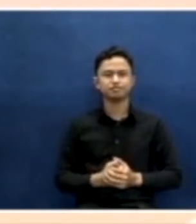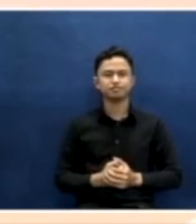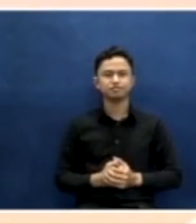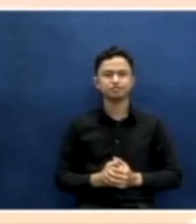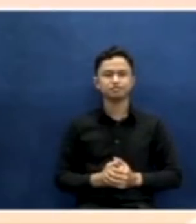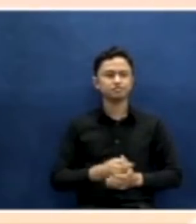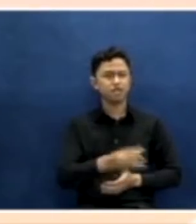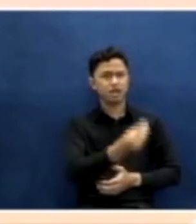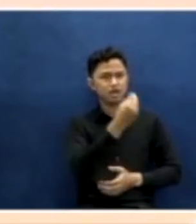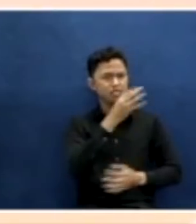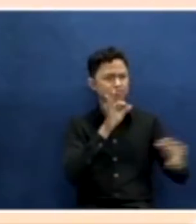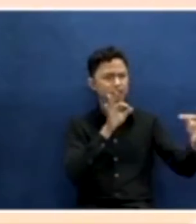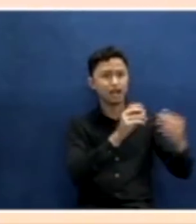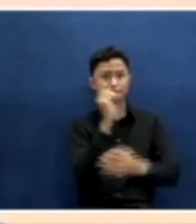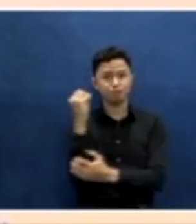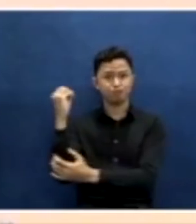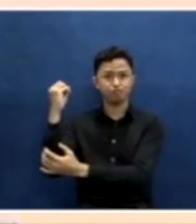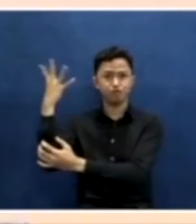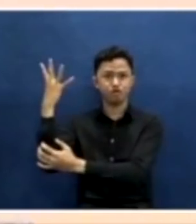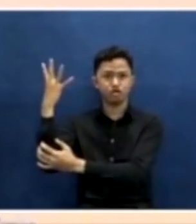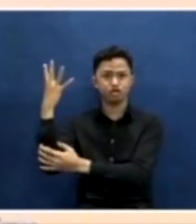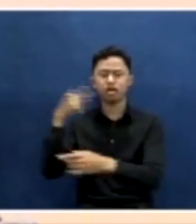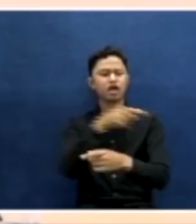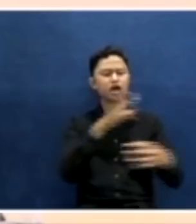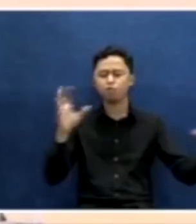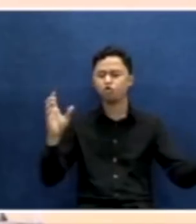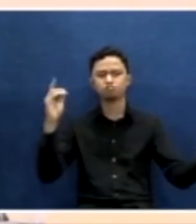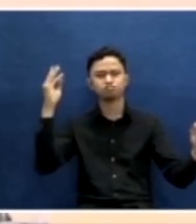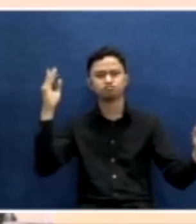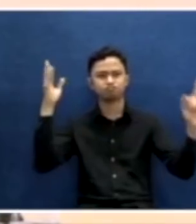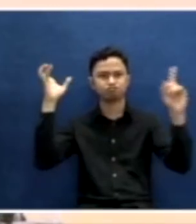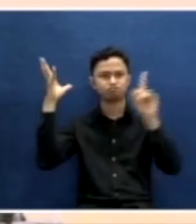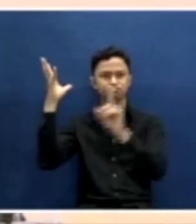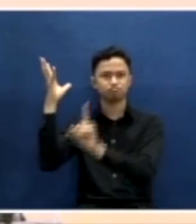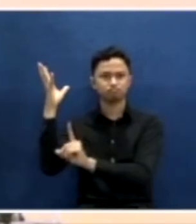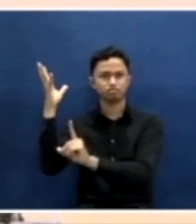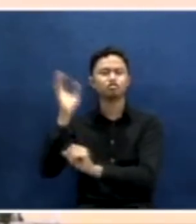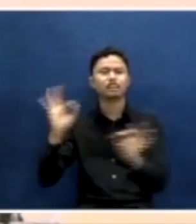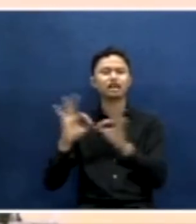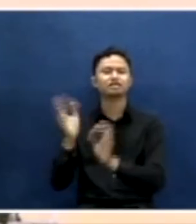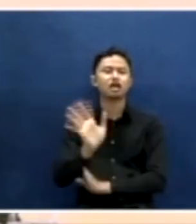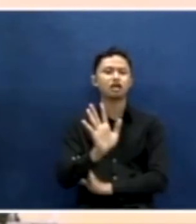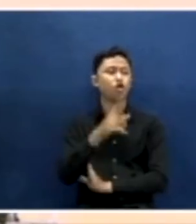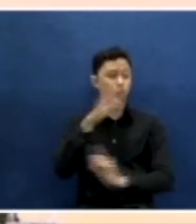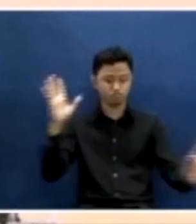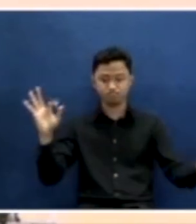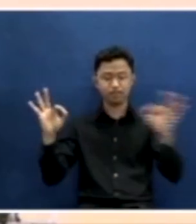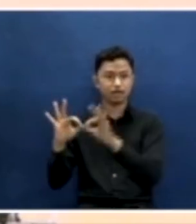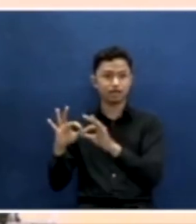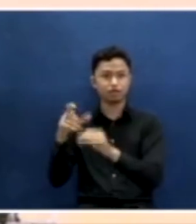Limin jangan kamu mendekati pohon ini karena sesungguhnya kalau kamu mendekati pohon ini maka kalian itu akan menjadi orang yang dholim